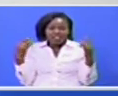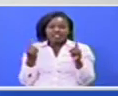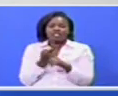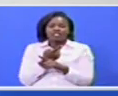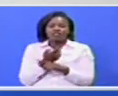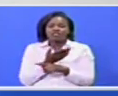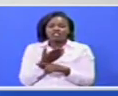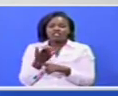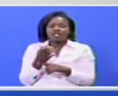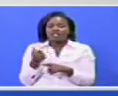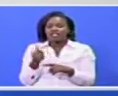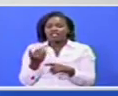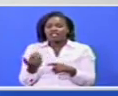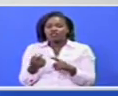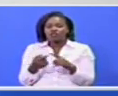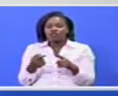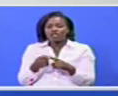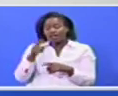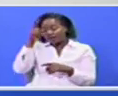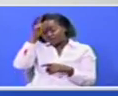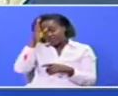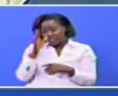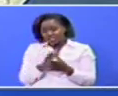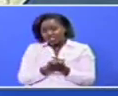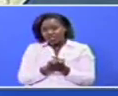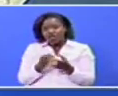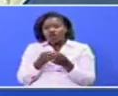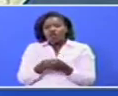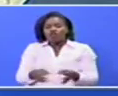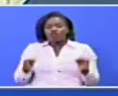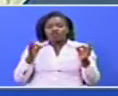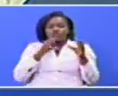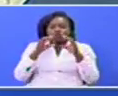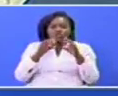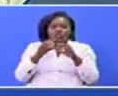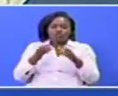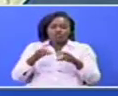mshapata ripoti kama hiyo kutoka kwa wananchi? Kwa official communication kwa ofisi yetu hatujapata,